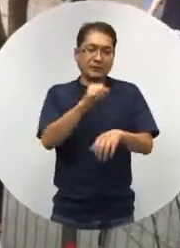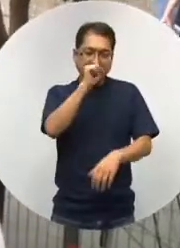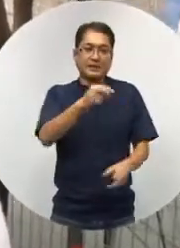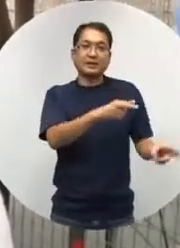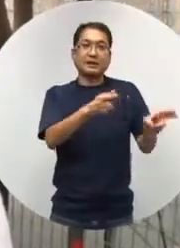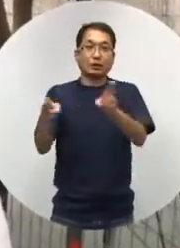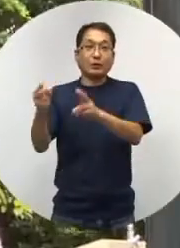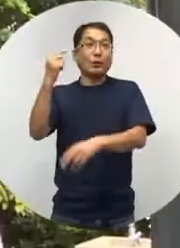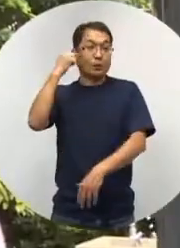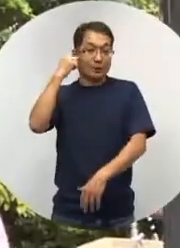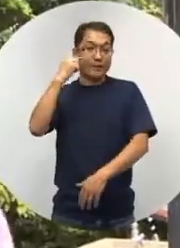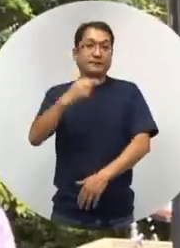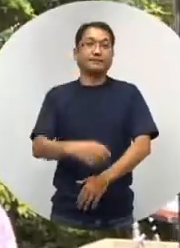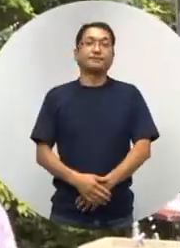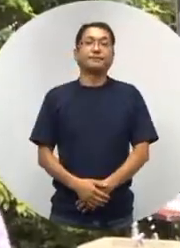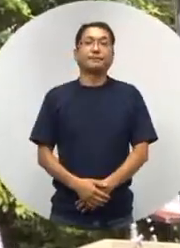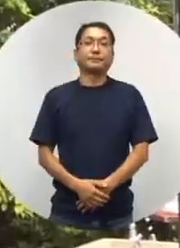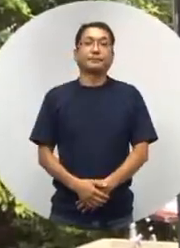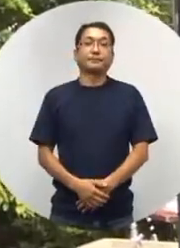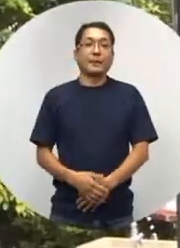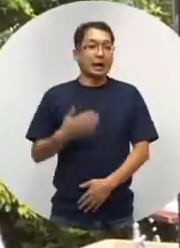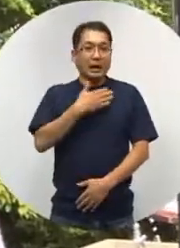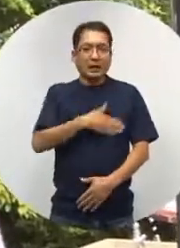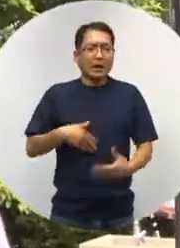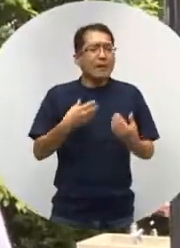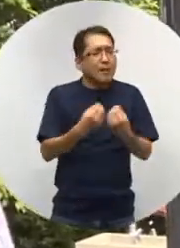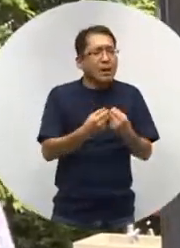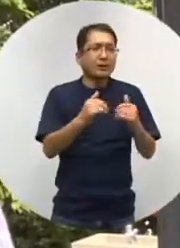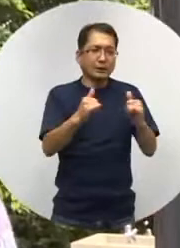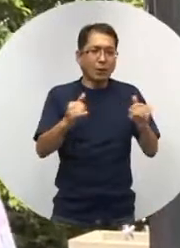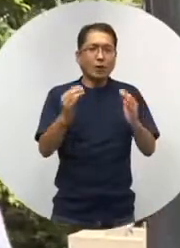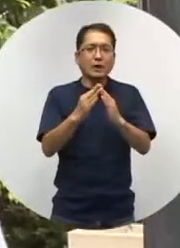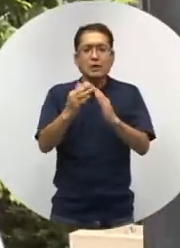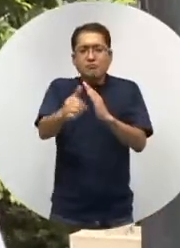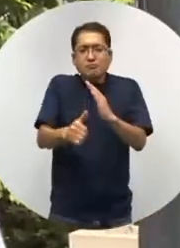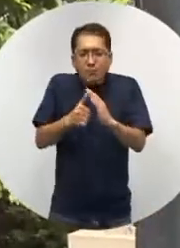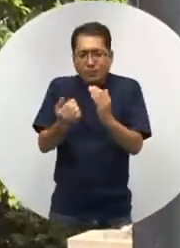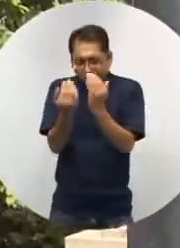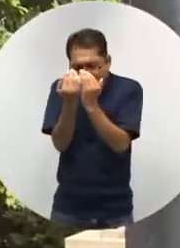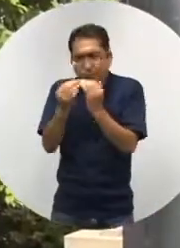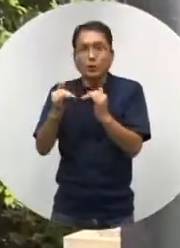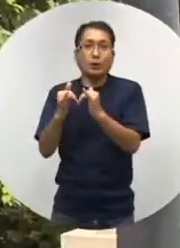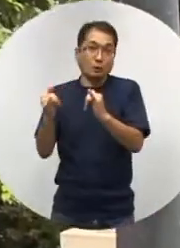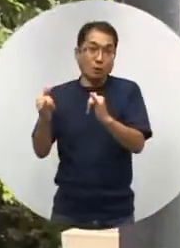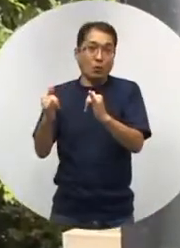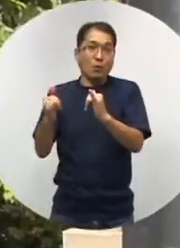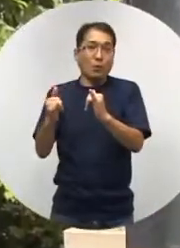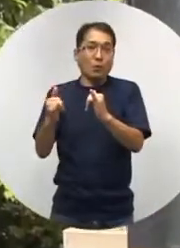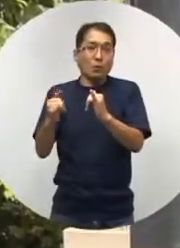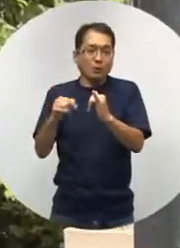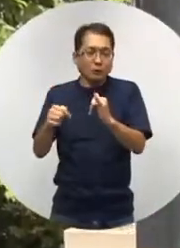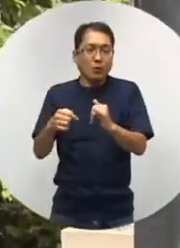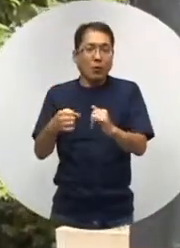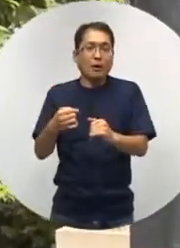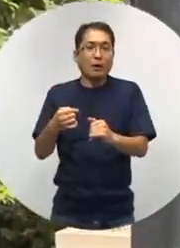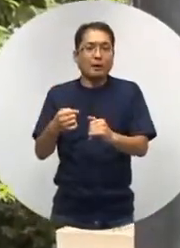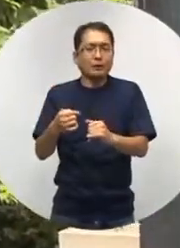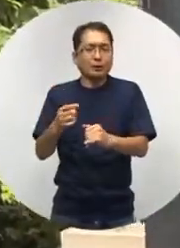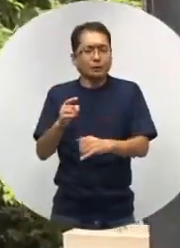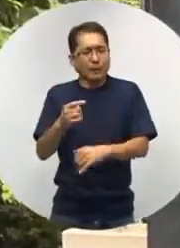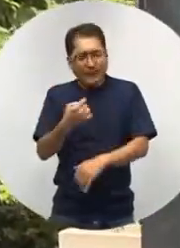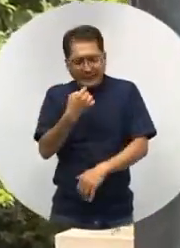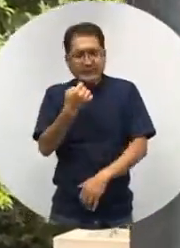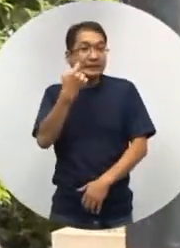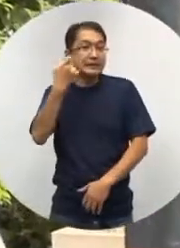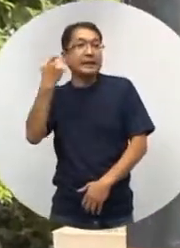。 お体の具合悪い方とか、お家に引きこもっていらっしゃる方とか、そういう方のことはやっぱりどこかで気にな